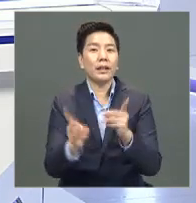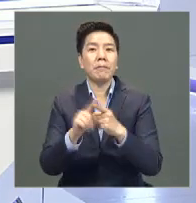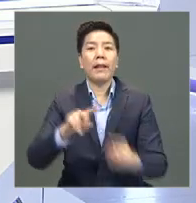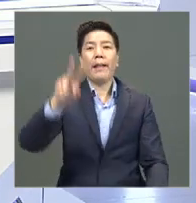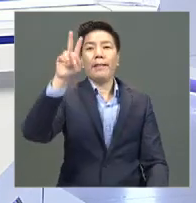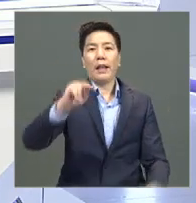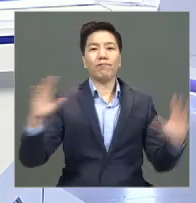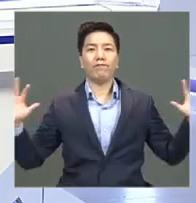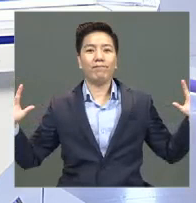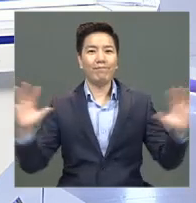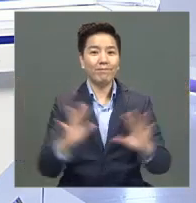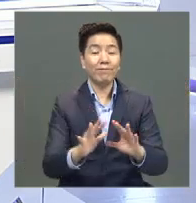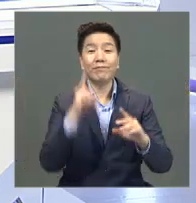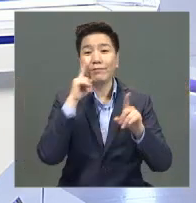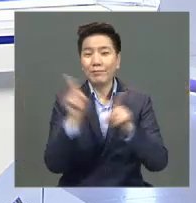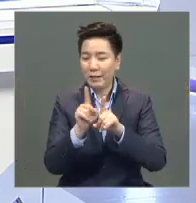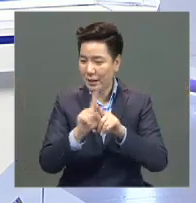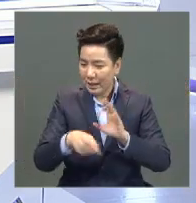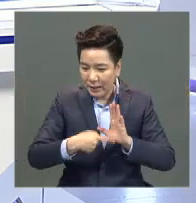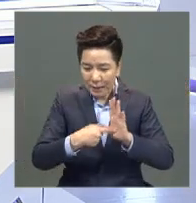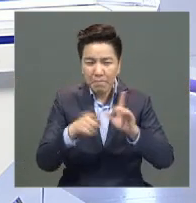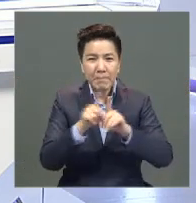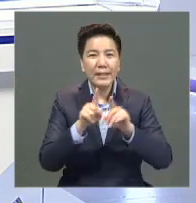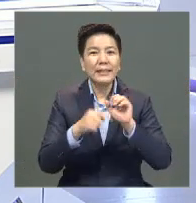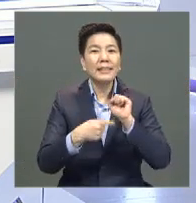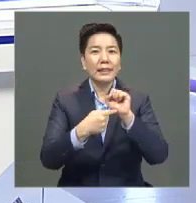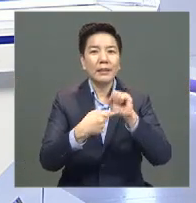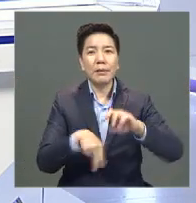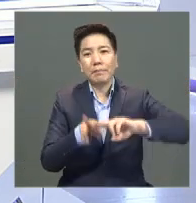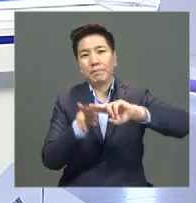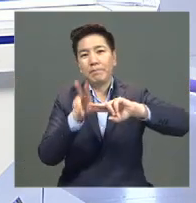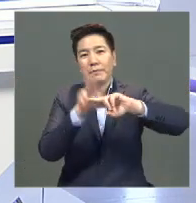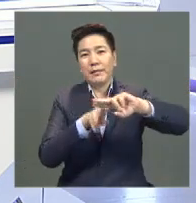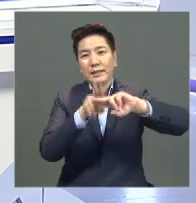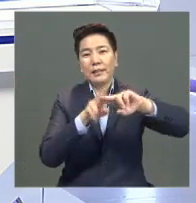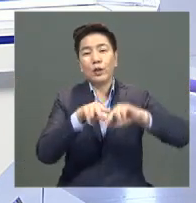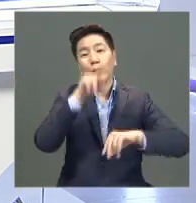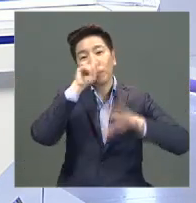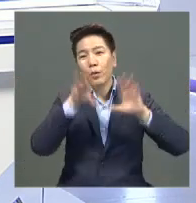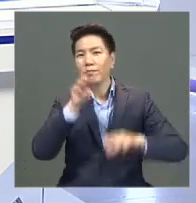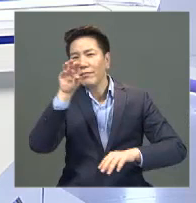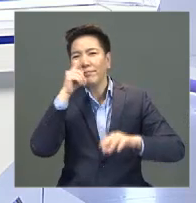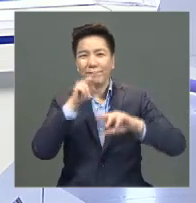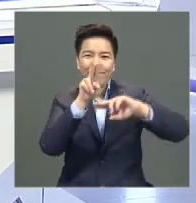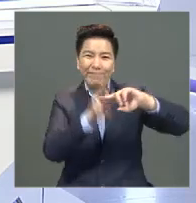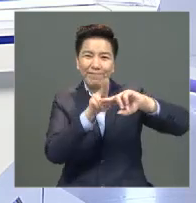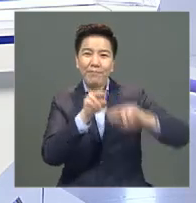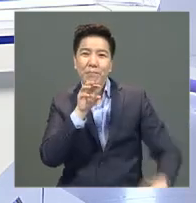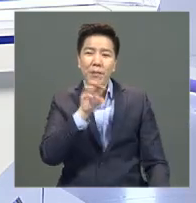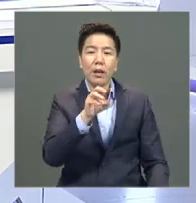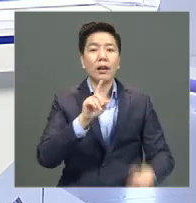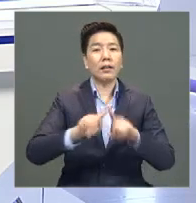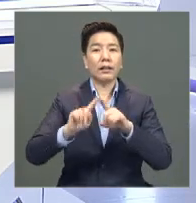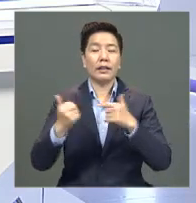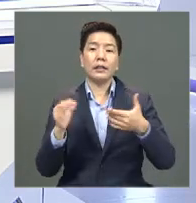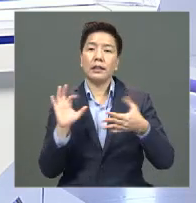ของการนัดการชุมนุมหรือว่าการแสดงออกเชิงสัญลักษณ์ผ่านแฮชแท็กในโลกออนไลน์ต่างๆนะคะดังนั้นเนี่ยเรื่องของการแสดง